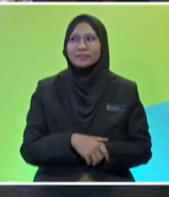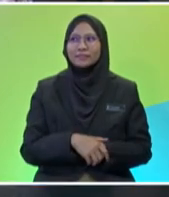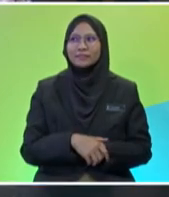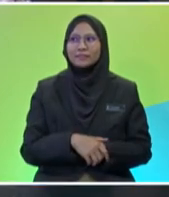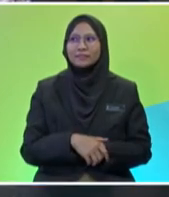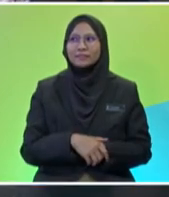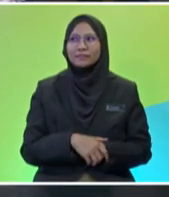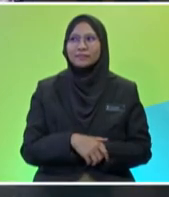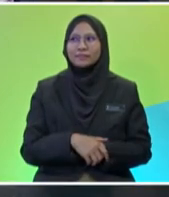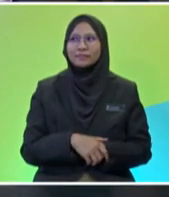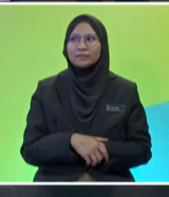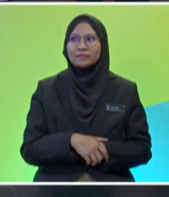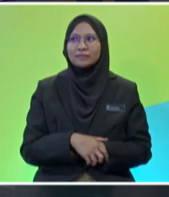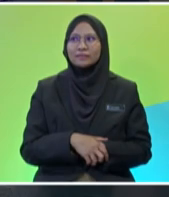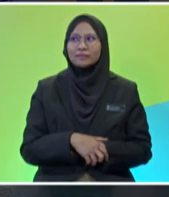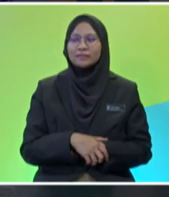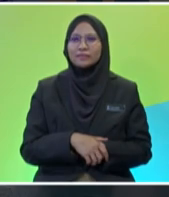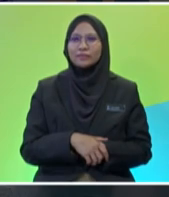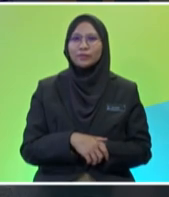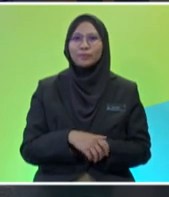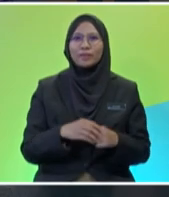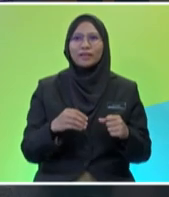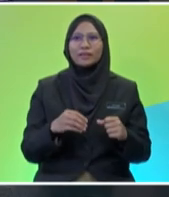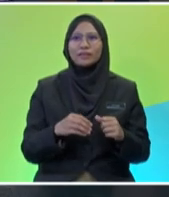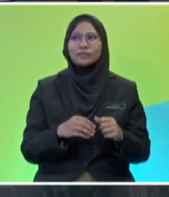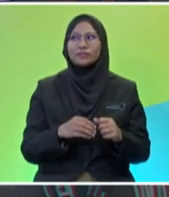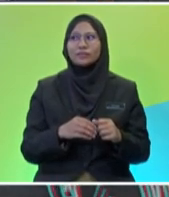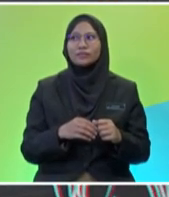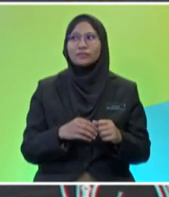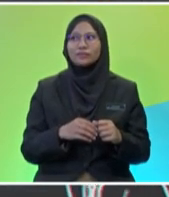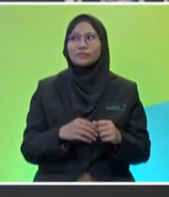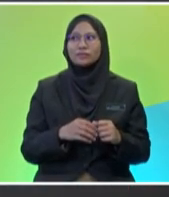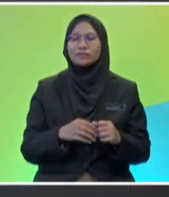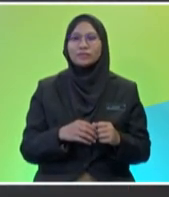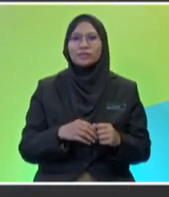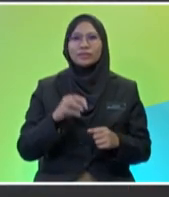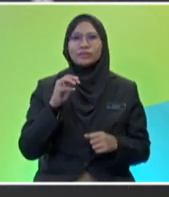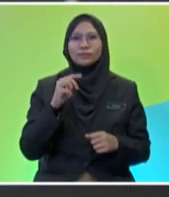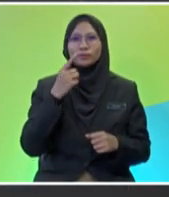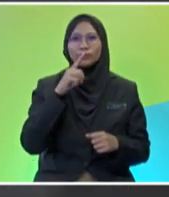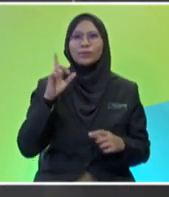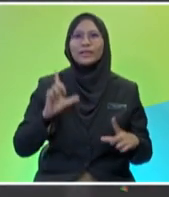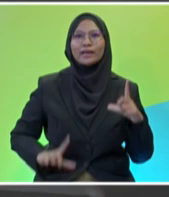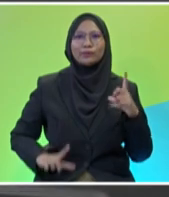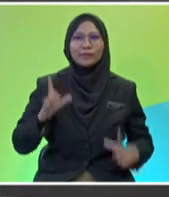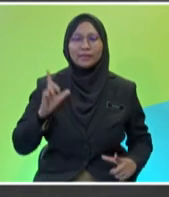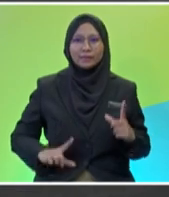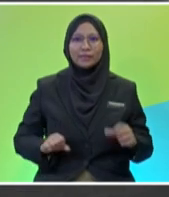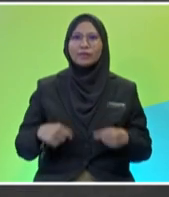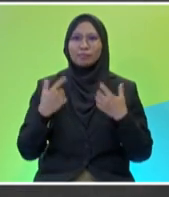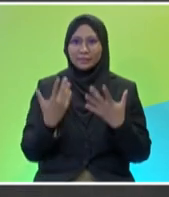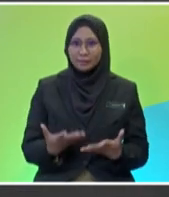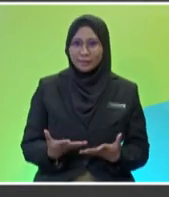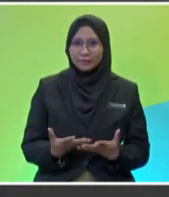itu mungkin murid-murid boleh meletakkan beberapa ciri utama ataupun kriteria utama dalam